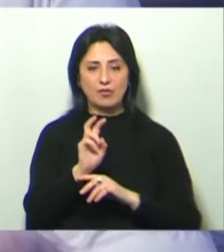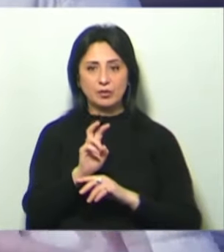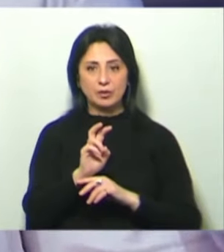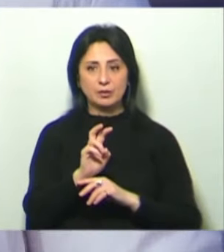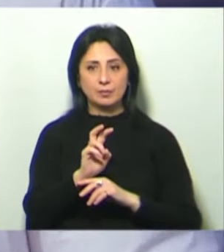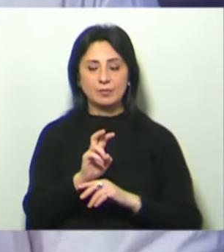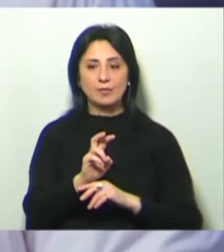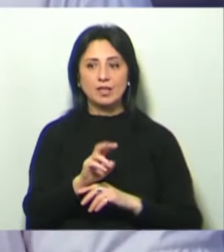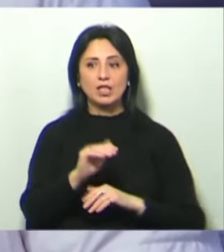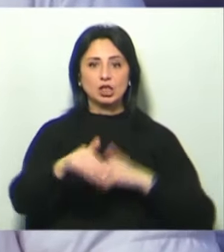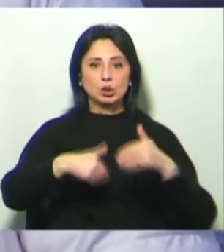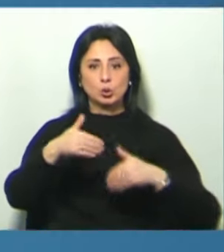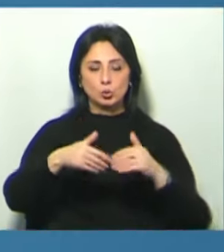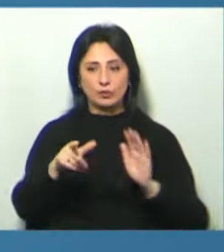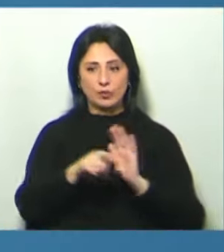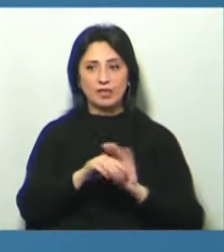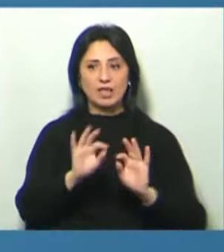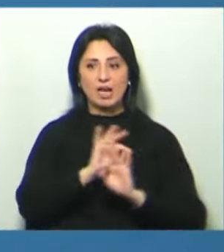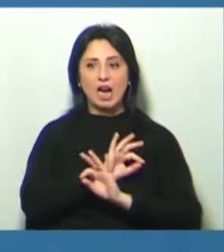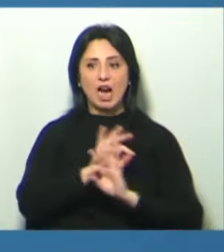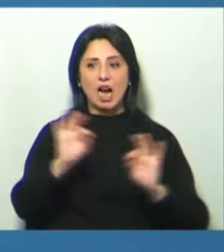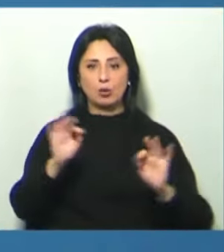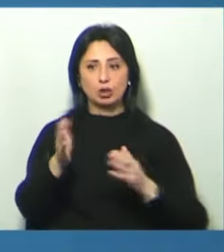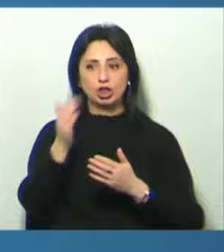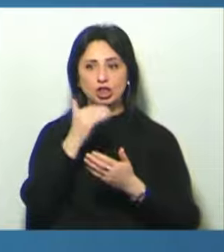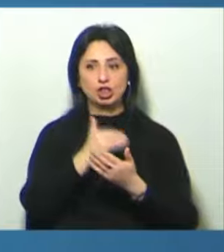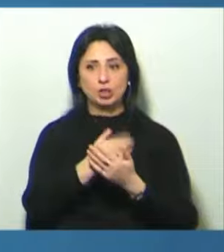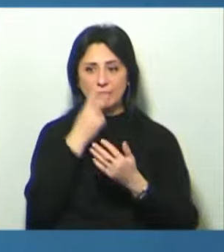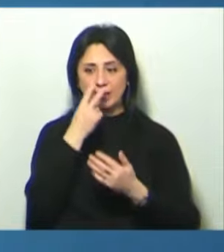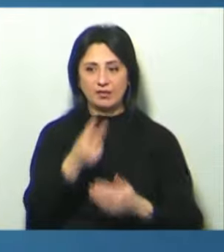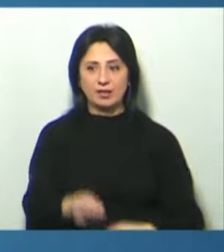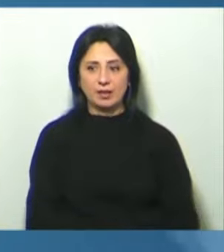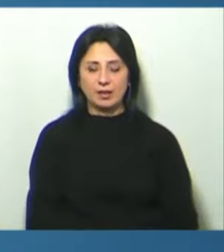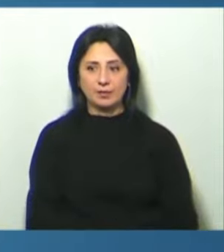დავდივართ, ცურვასთან ერთად არაჩვეულებრივი შედეგი